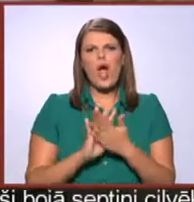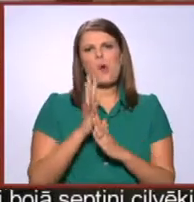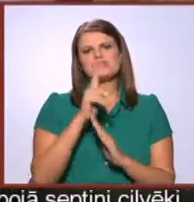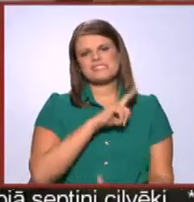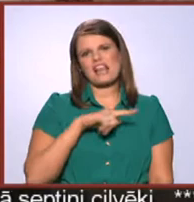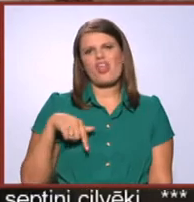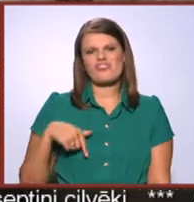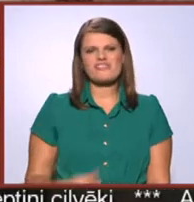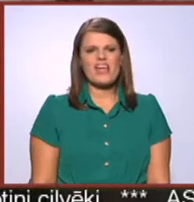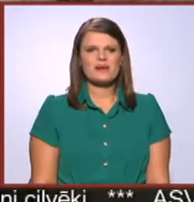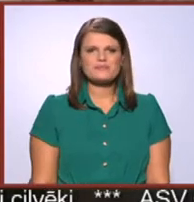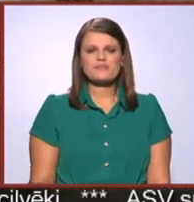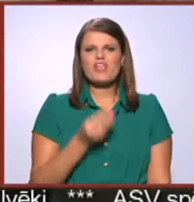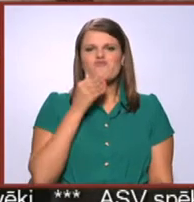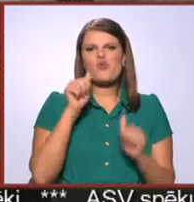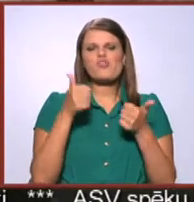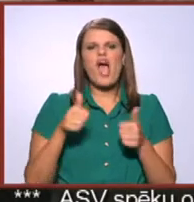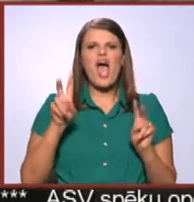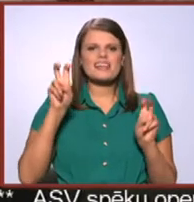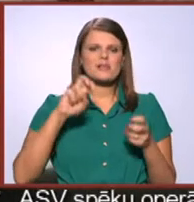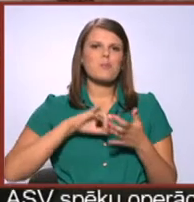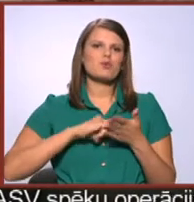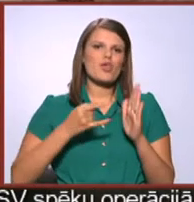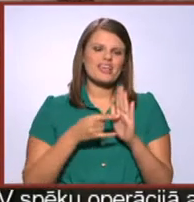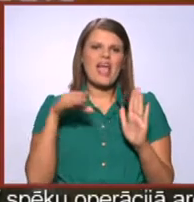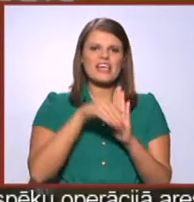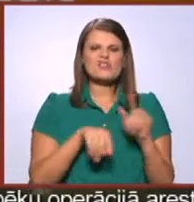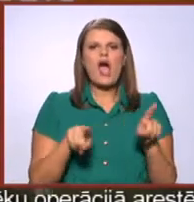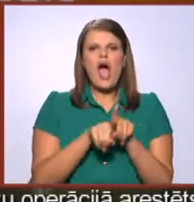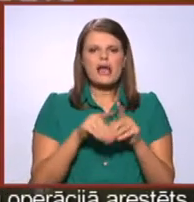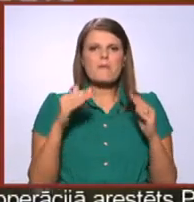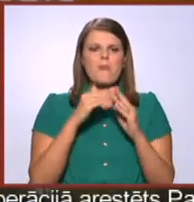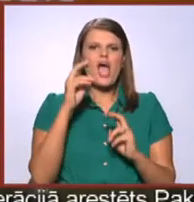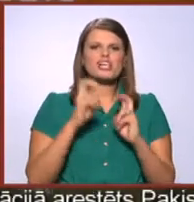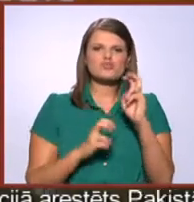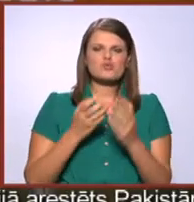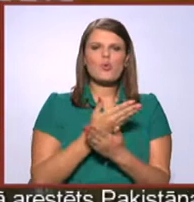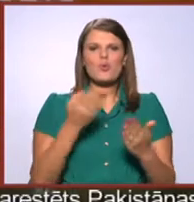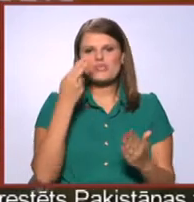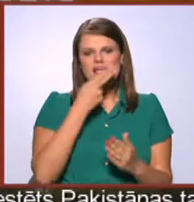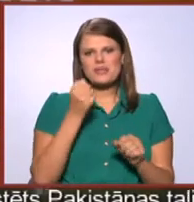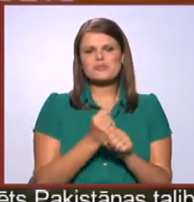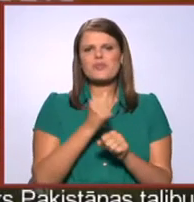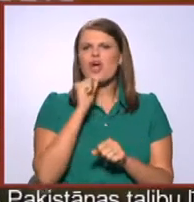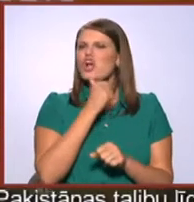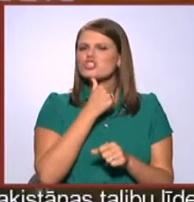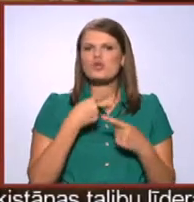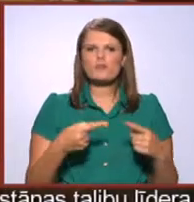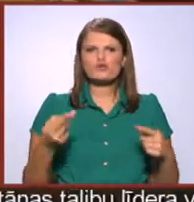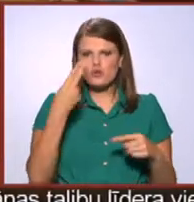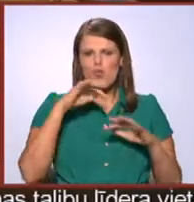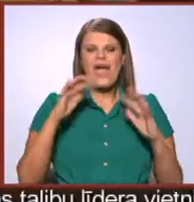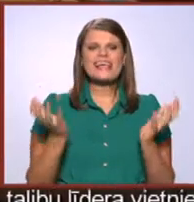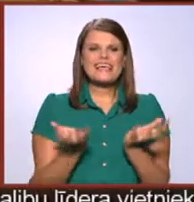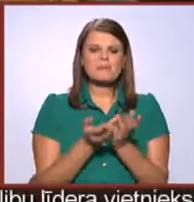Latvijā. Food Art projektā iesaistījušās arī mājražotājs, kur saimniecībās top garšīgi produkti no ķirbjiem, kā